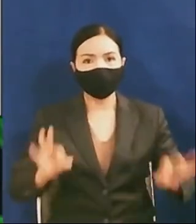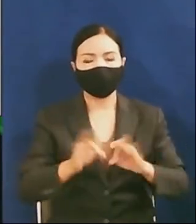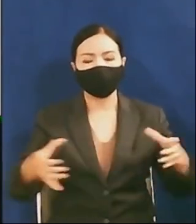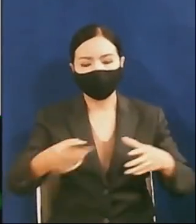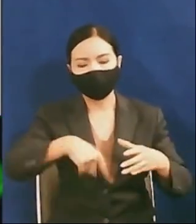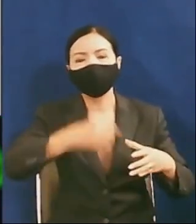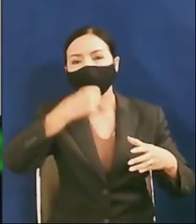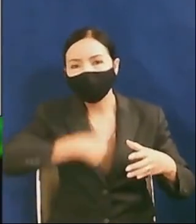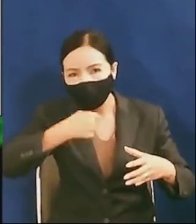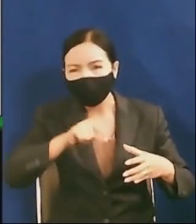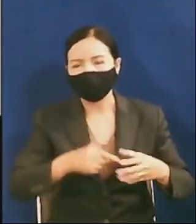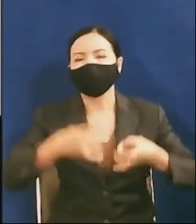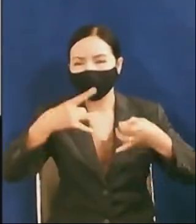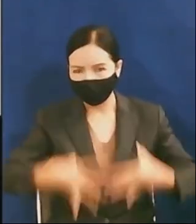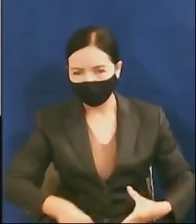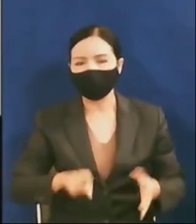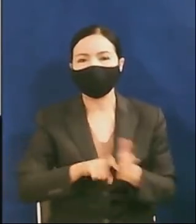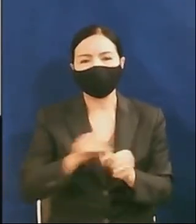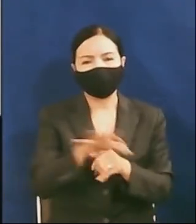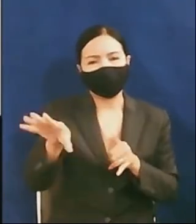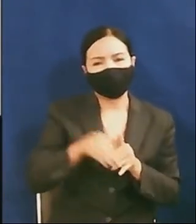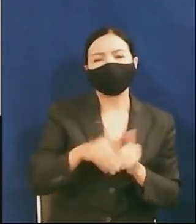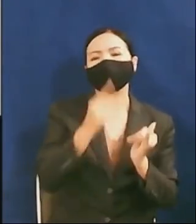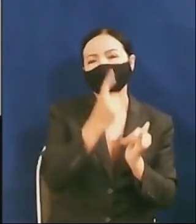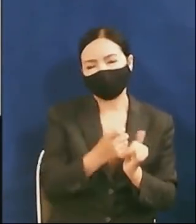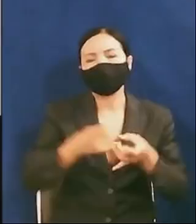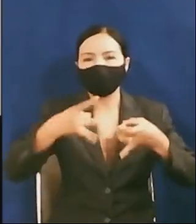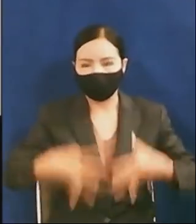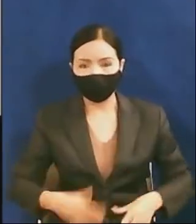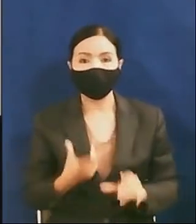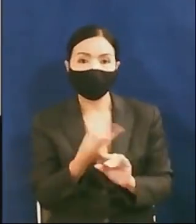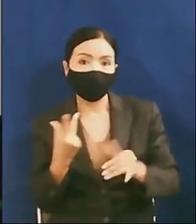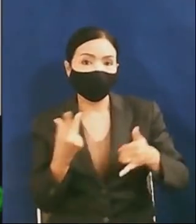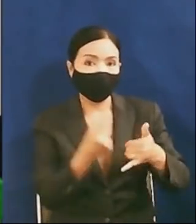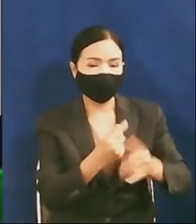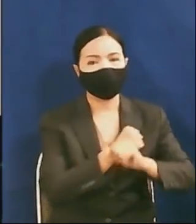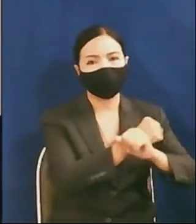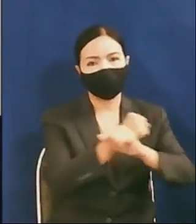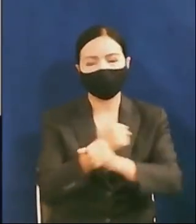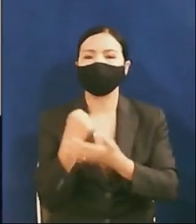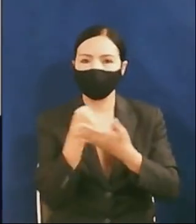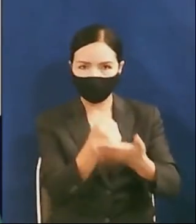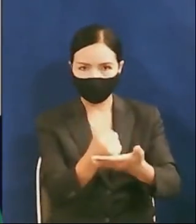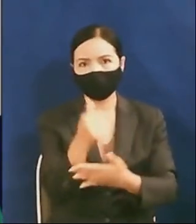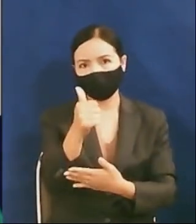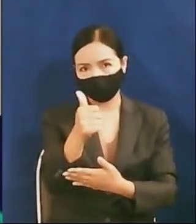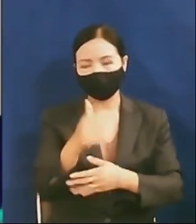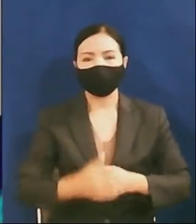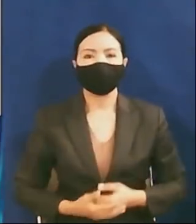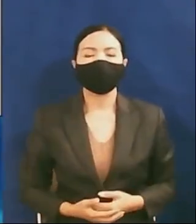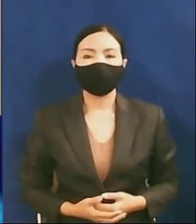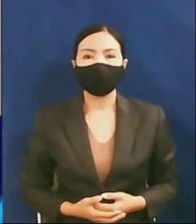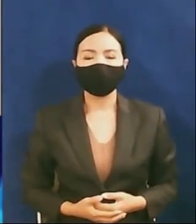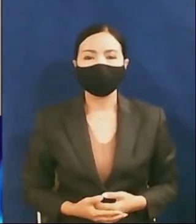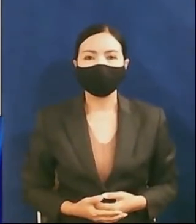ผู้สูงอายุนะครับมีความเสี่ยงนะครับการที่จะฉีดวัคซีนนี่ก็จะช่วยป้องกันได้นะครับถ้